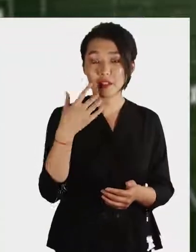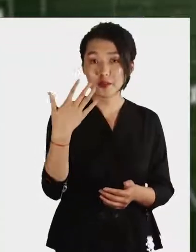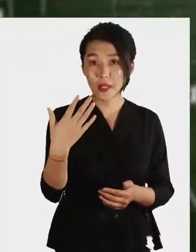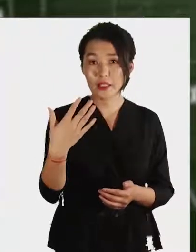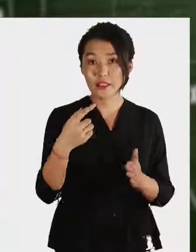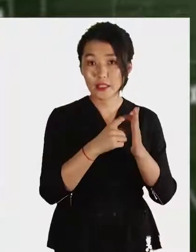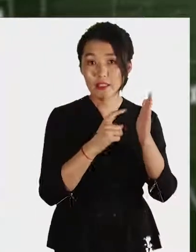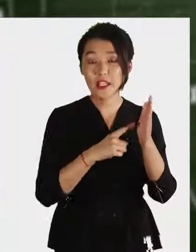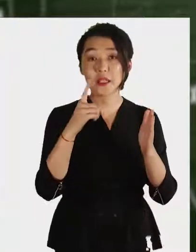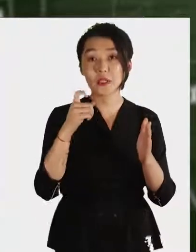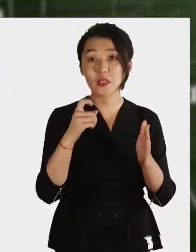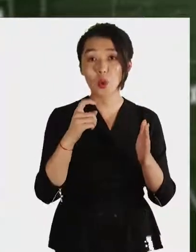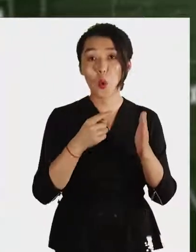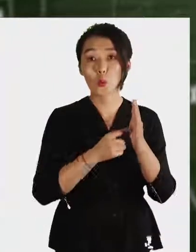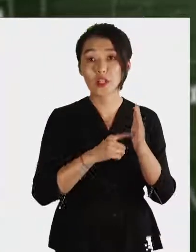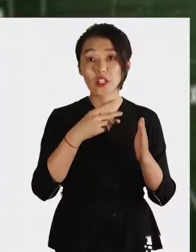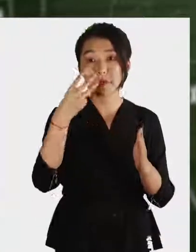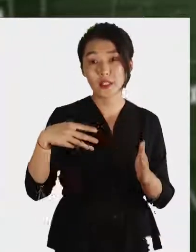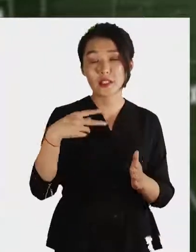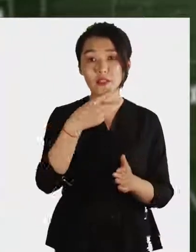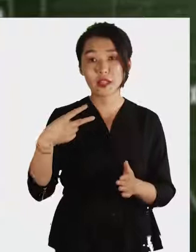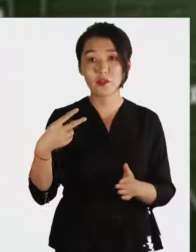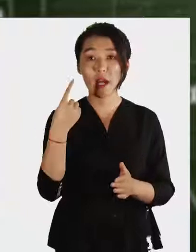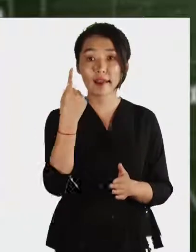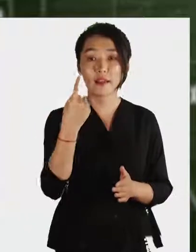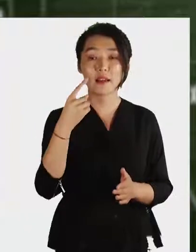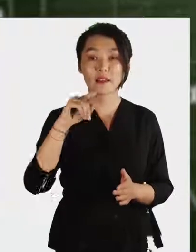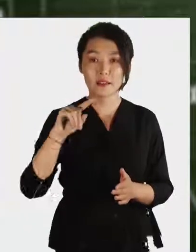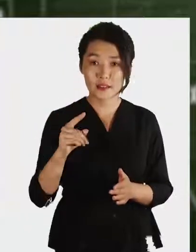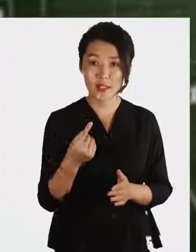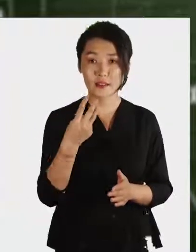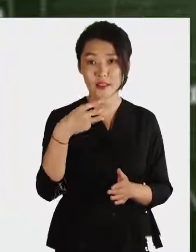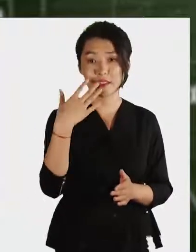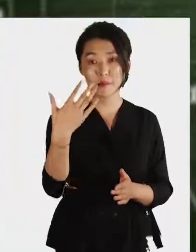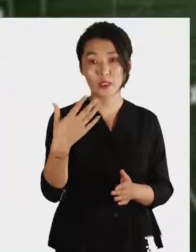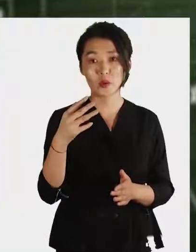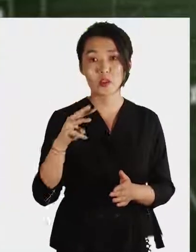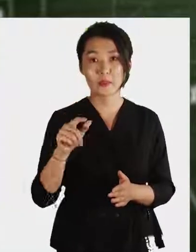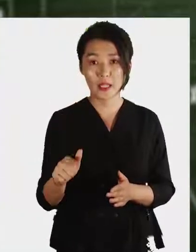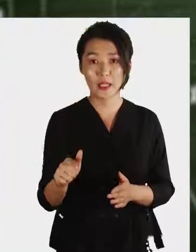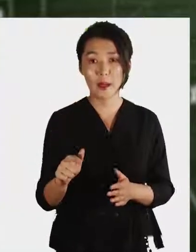Мы 4,5 делим на 100, умножаем на 30, равно